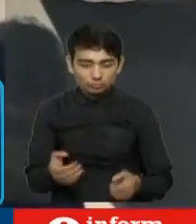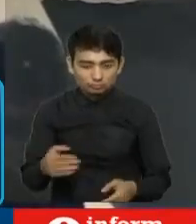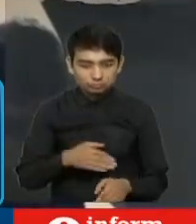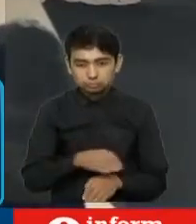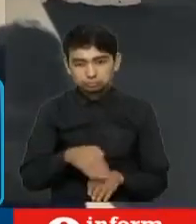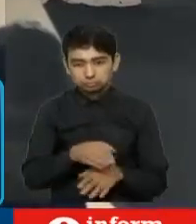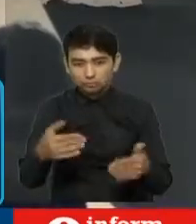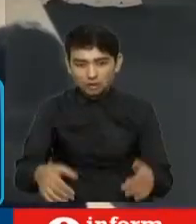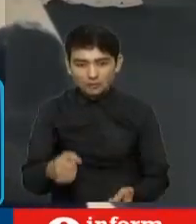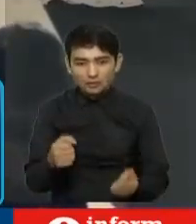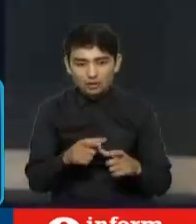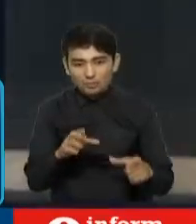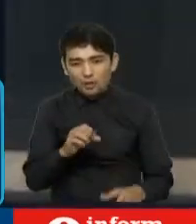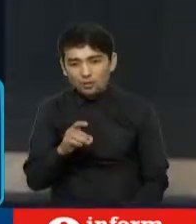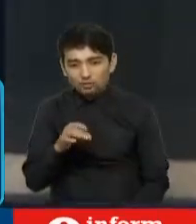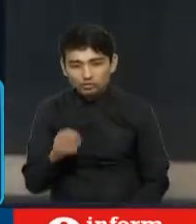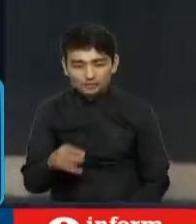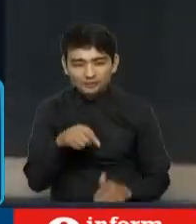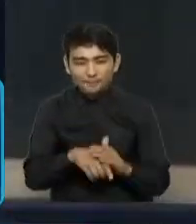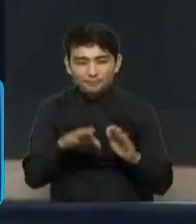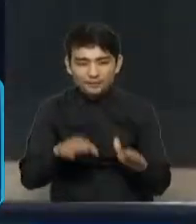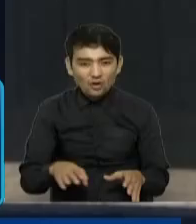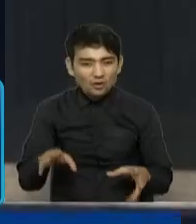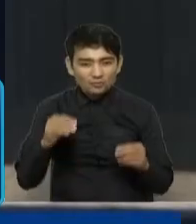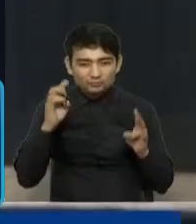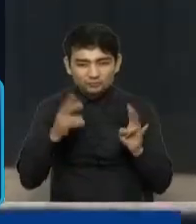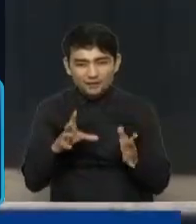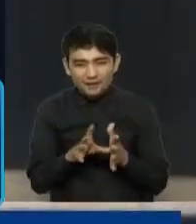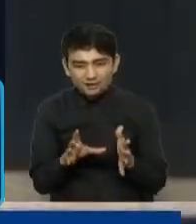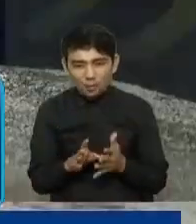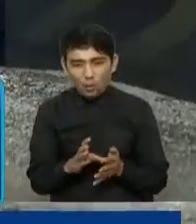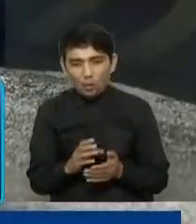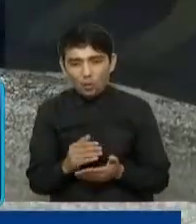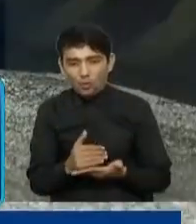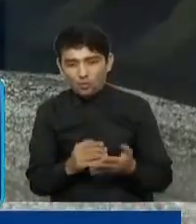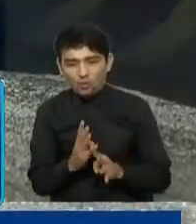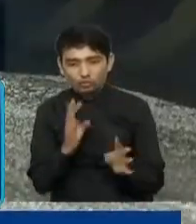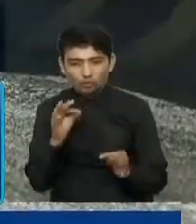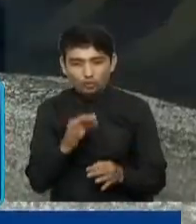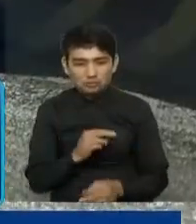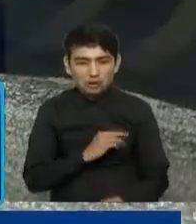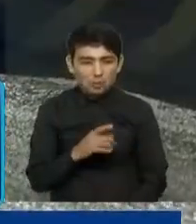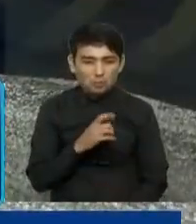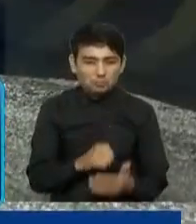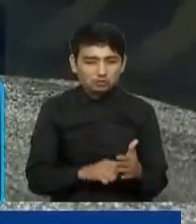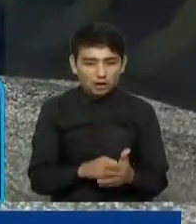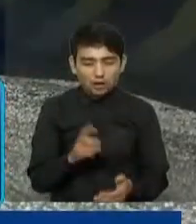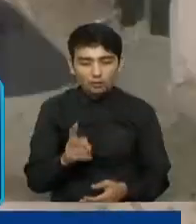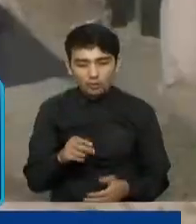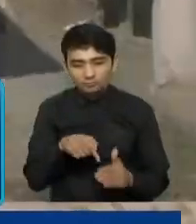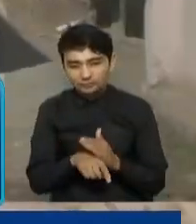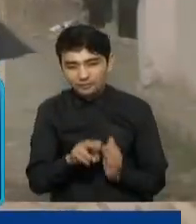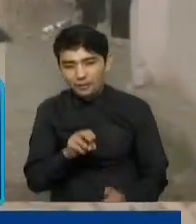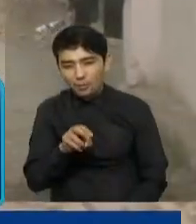Bauırjan Konuspayev keden beketindegi şeylensken jağdayğa elektronda kezek jüyesinin isten şığuı sebep deyit. Al kirişler